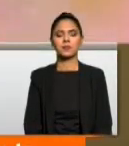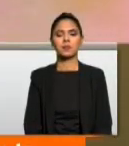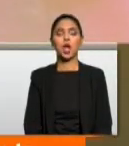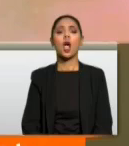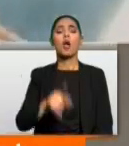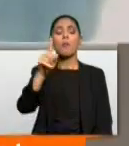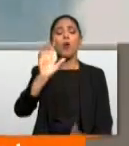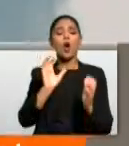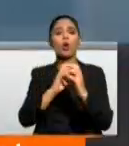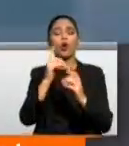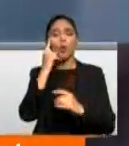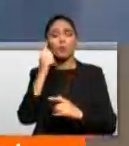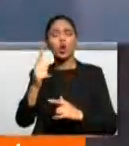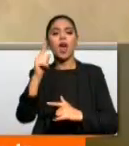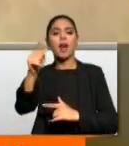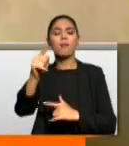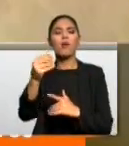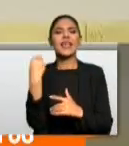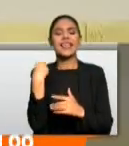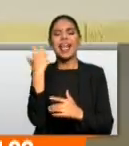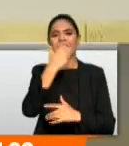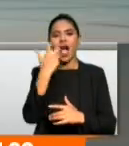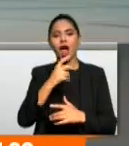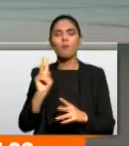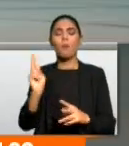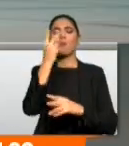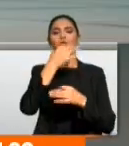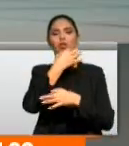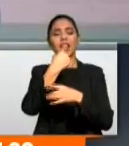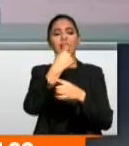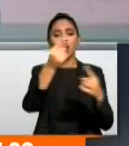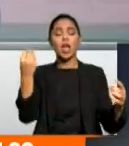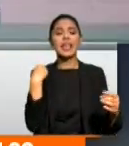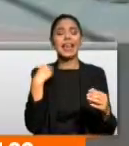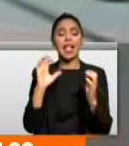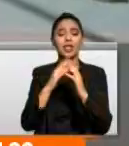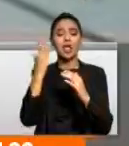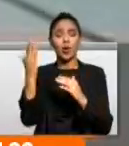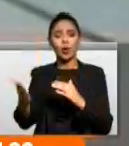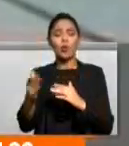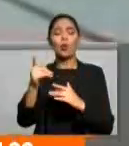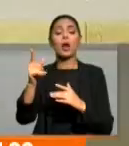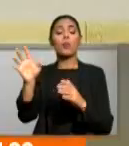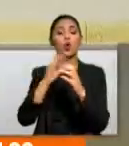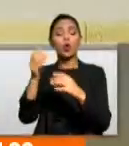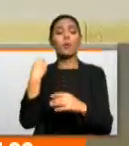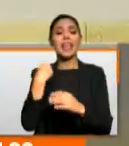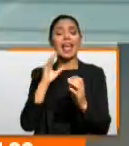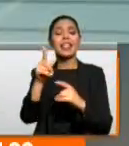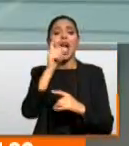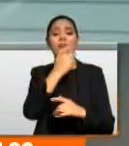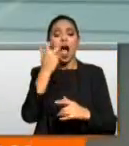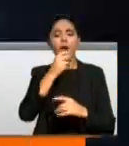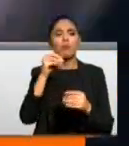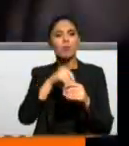Güney Koreli pop grubu BTS, B adlı yeni albümün müjdesini verdi. Grup yeni albümün şimdiye kadar yapılmış en BTS gibi albüm